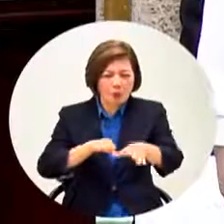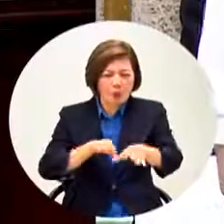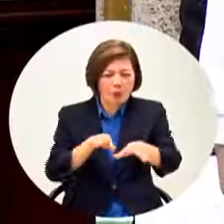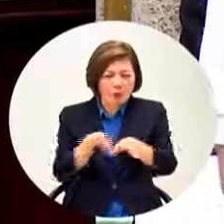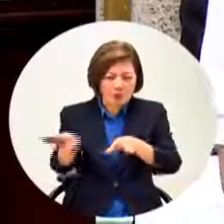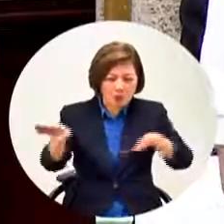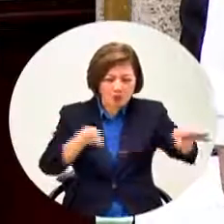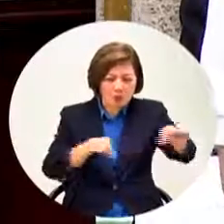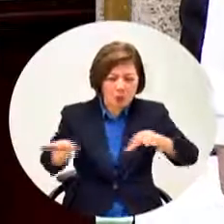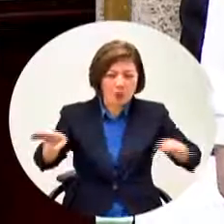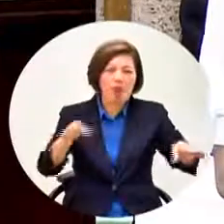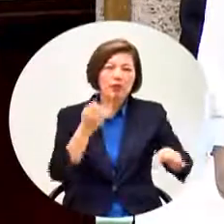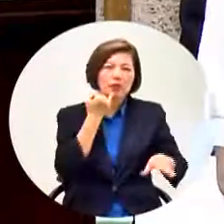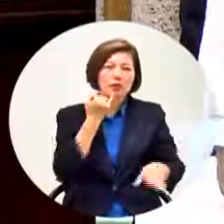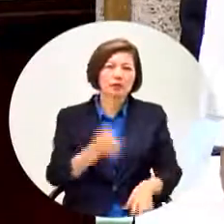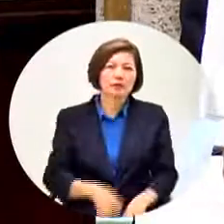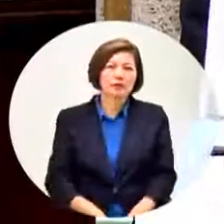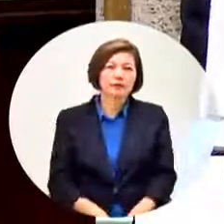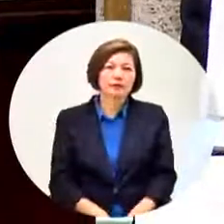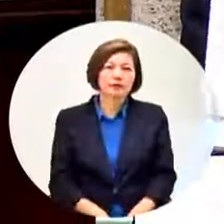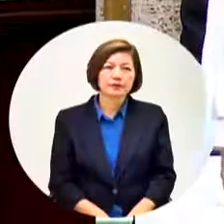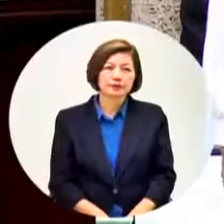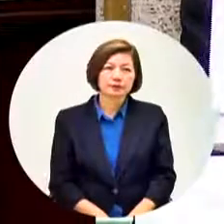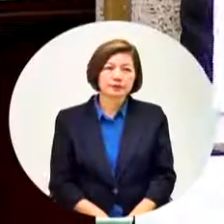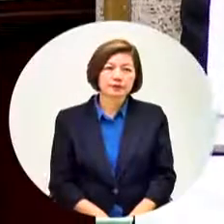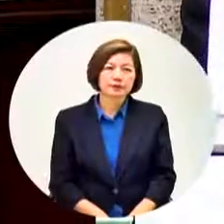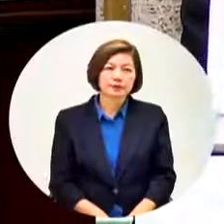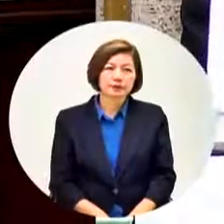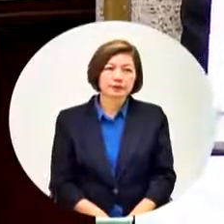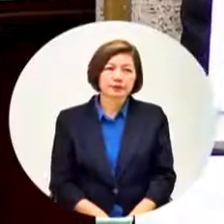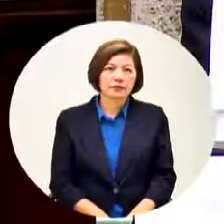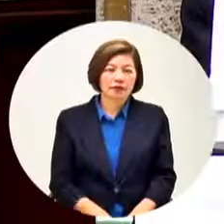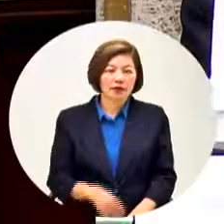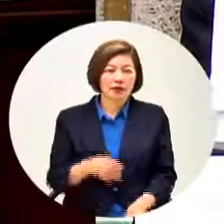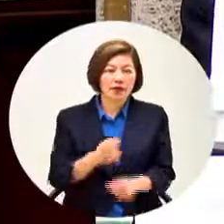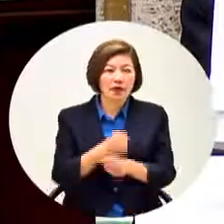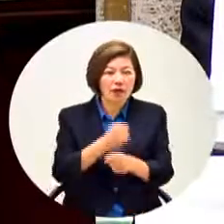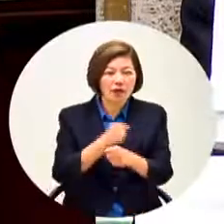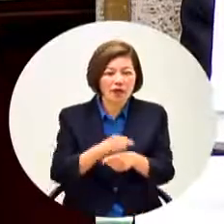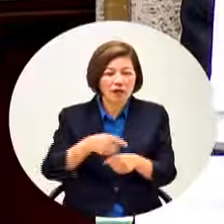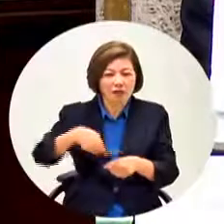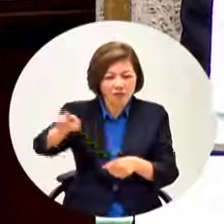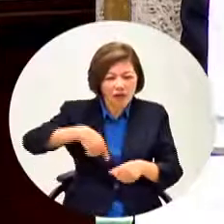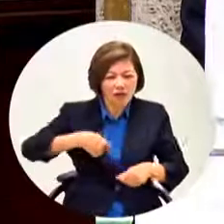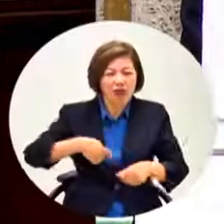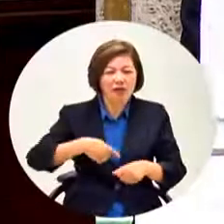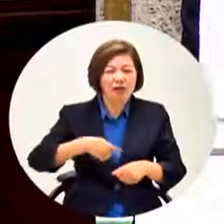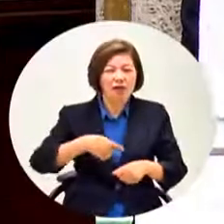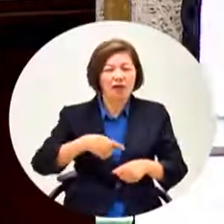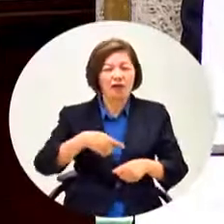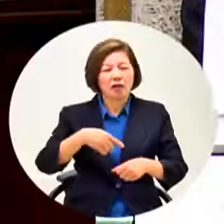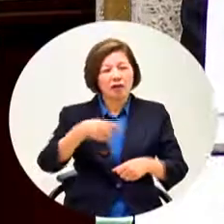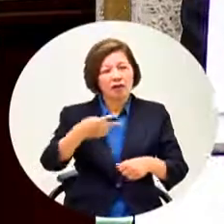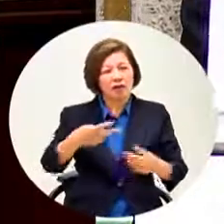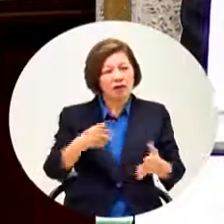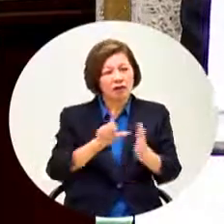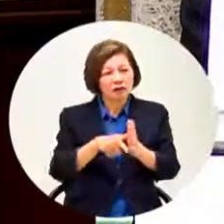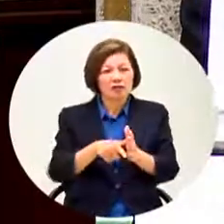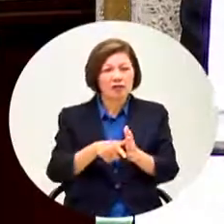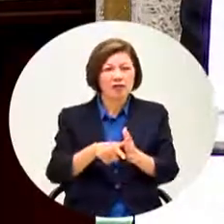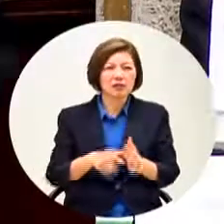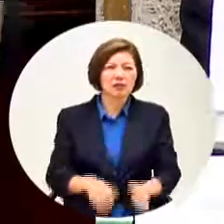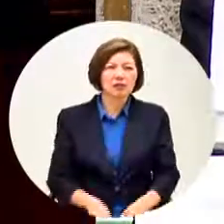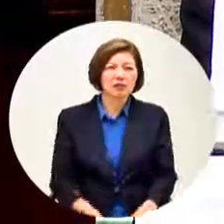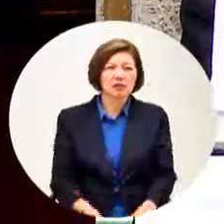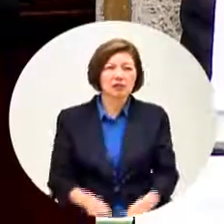嘛？啊，不你看，你若到上下班时间啊，可能安尼主席哦，若伫工山，伊